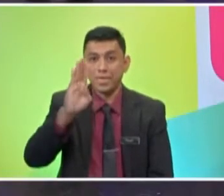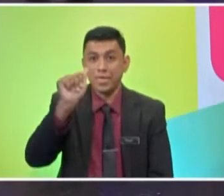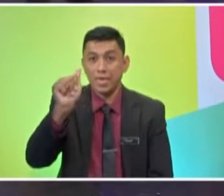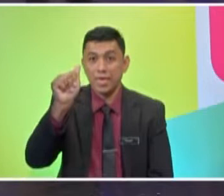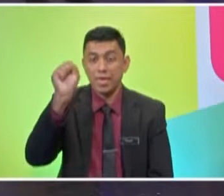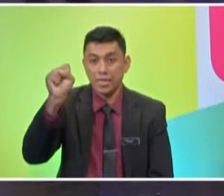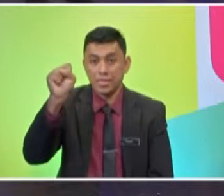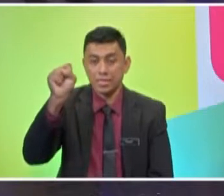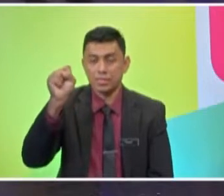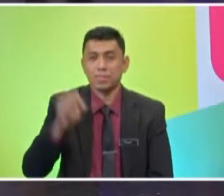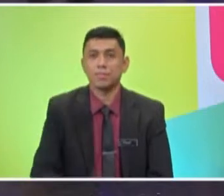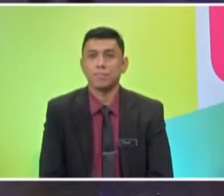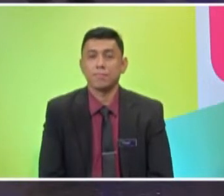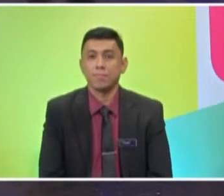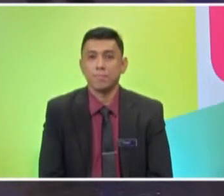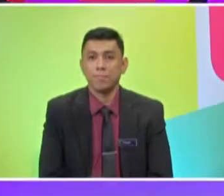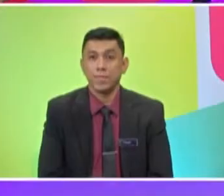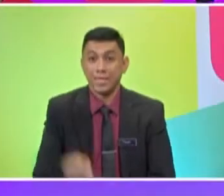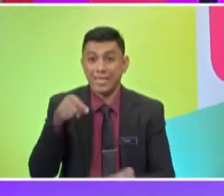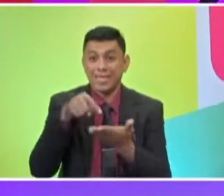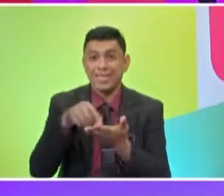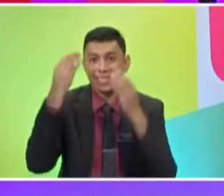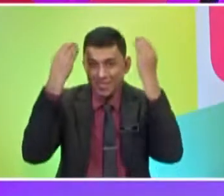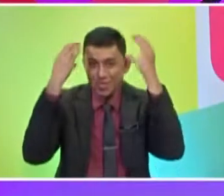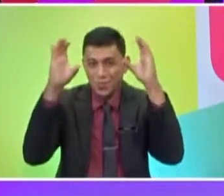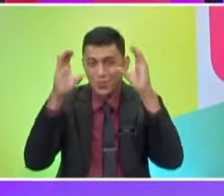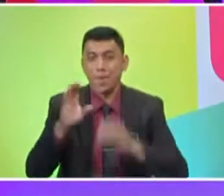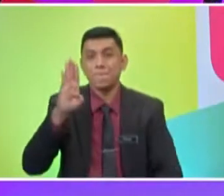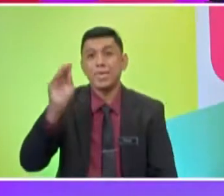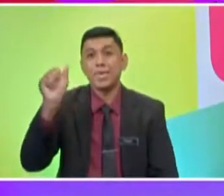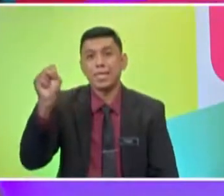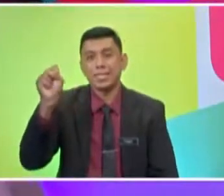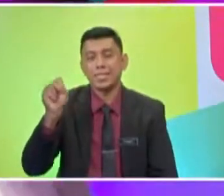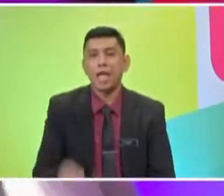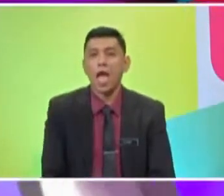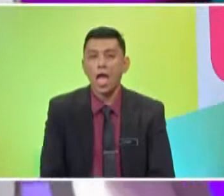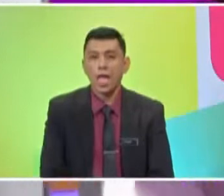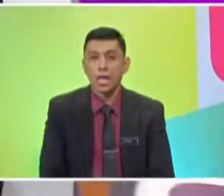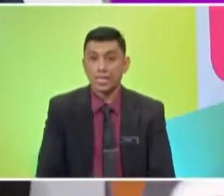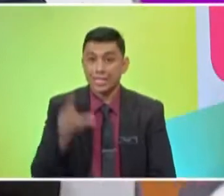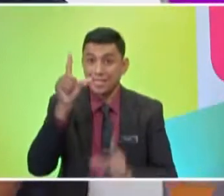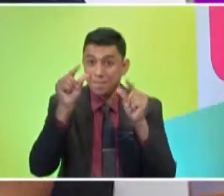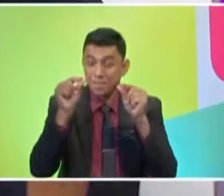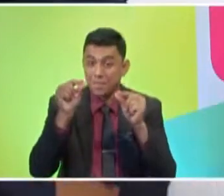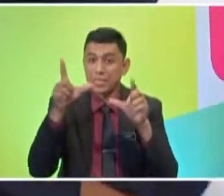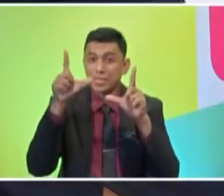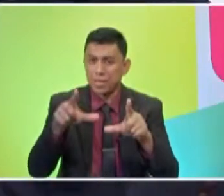BAS. BAS, bas. Ini cikgu. Yeah. BAS. Betul. Tertampak dekat bas.